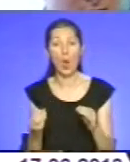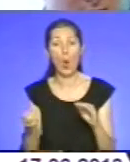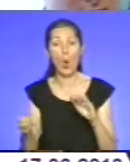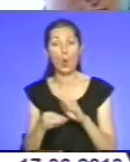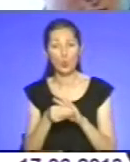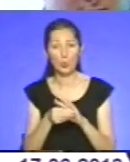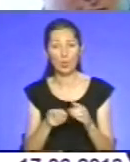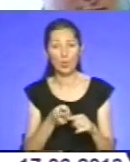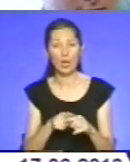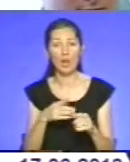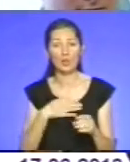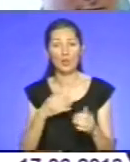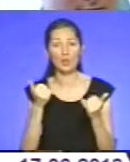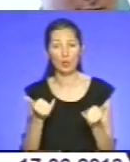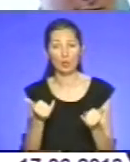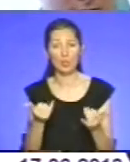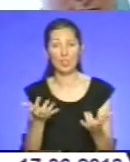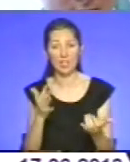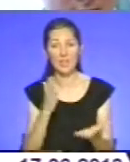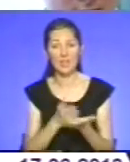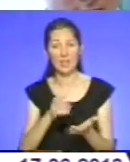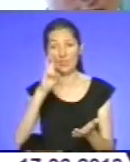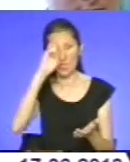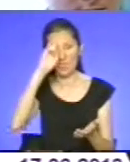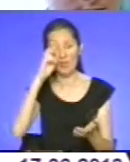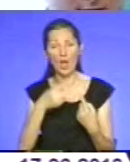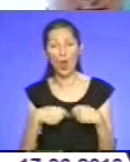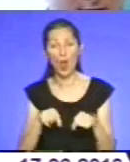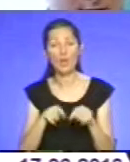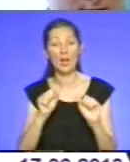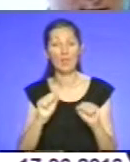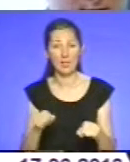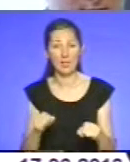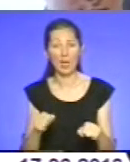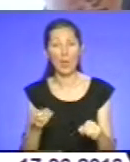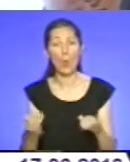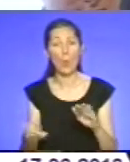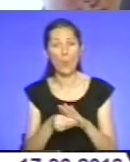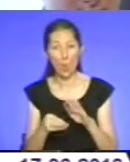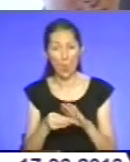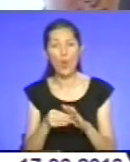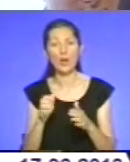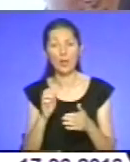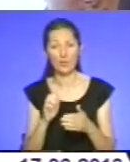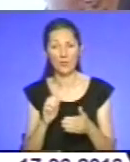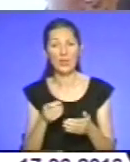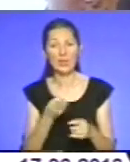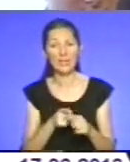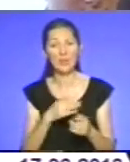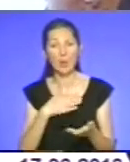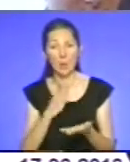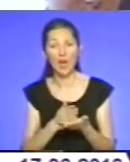нас сьогодні ще нічого гріха таїти є в державних органах влади, побори, взятки, які ще ми маємо, воно у